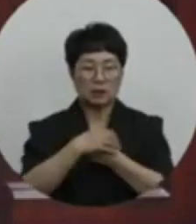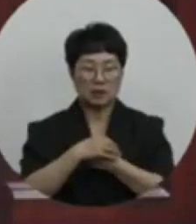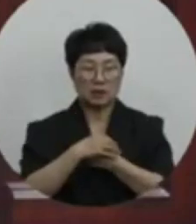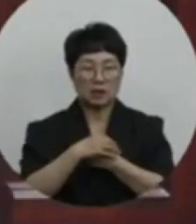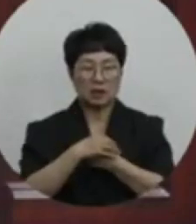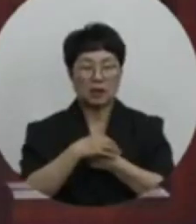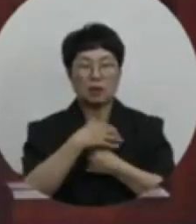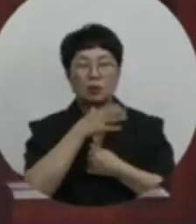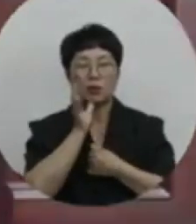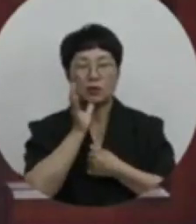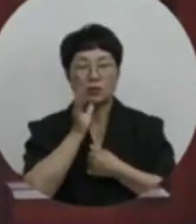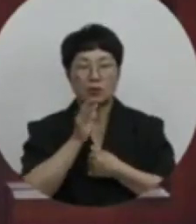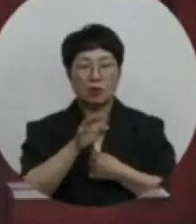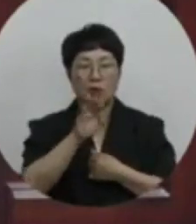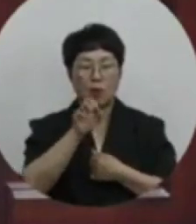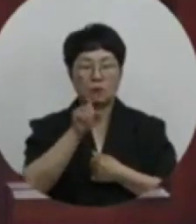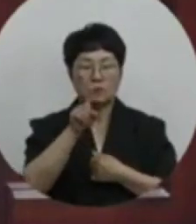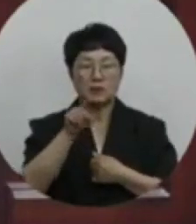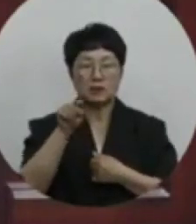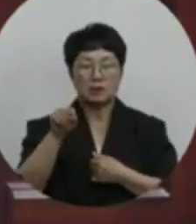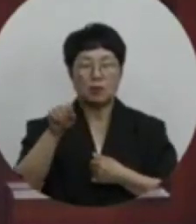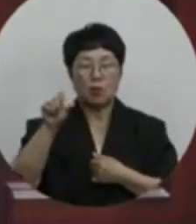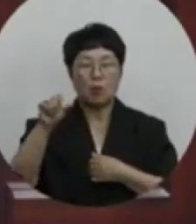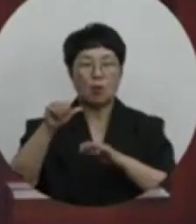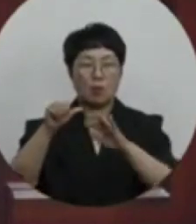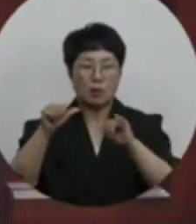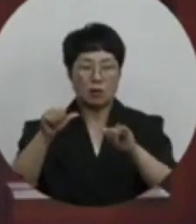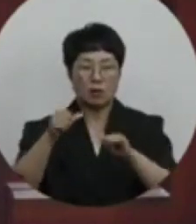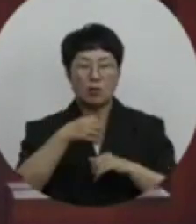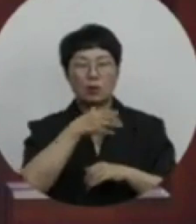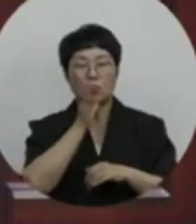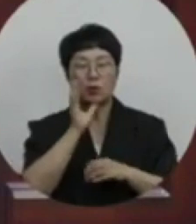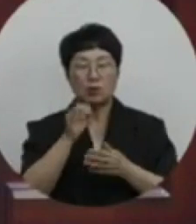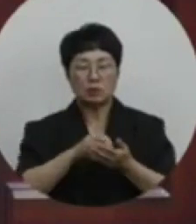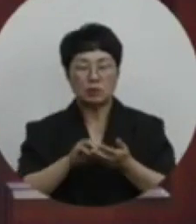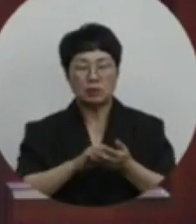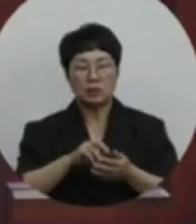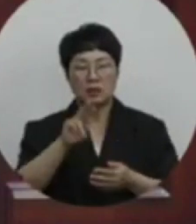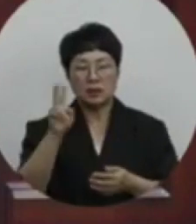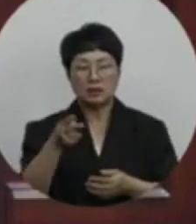부양비는 51.5명이며 노령화 지수는